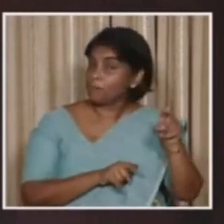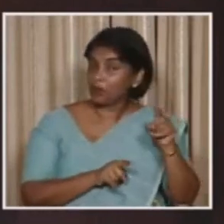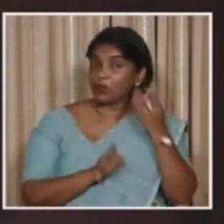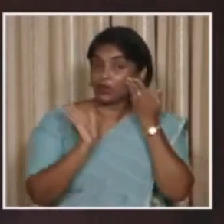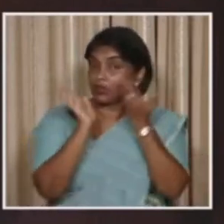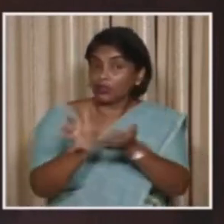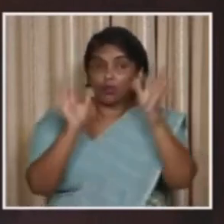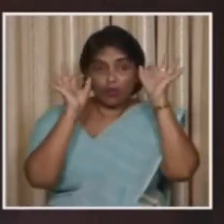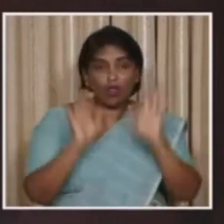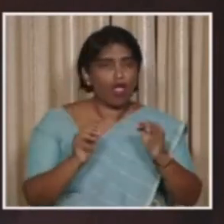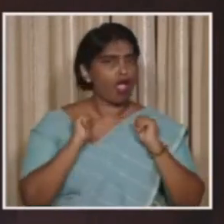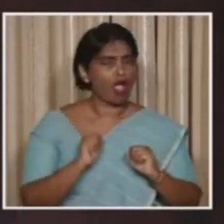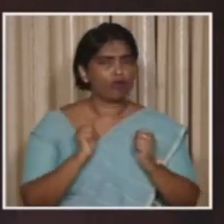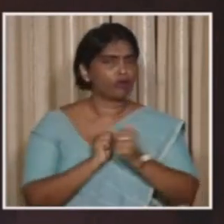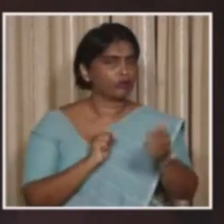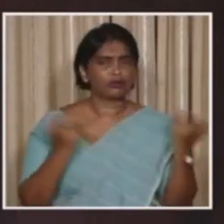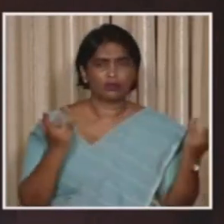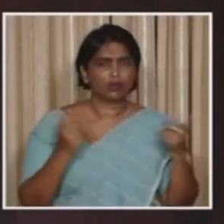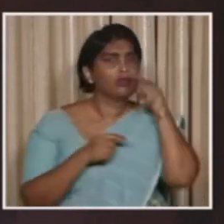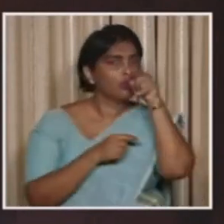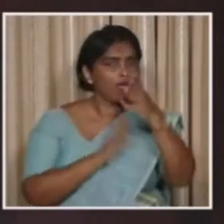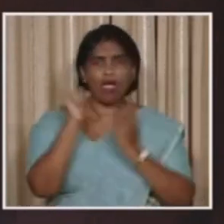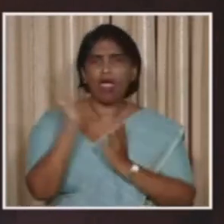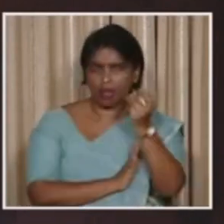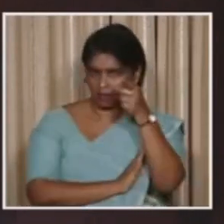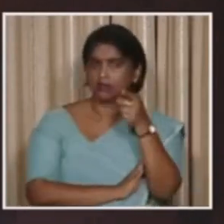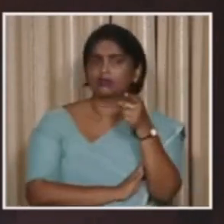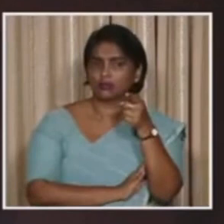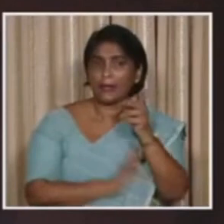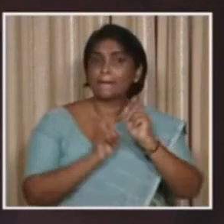ඉදිරිපත් නොකර කොහොමද මේම කරන්නේ? එතකොට ඔබතුමාට අයිතියක් තියෙනවා